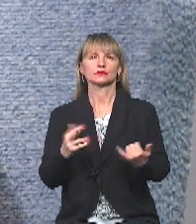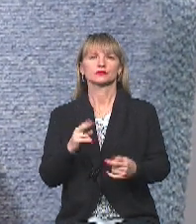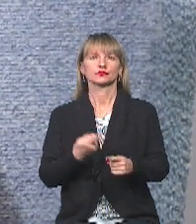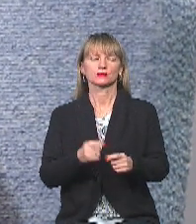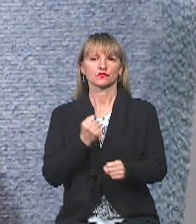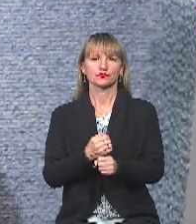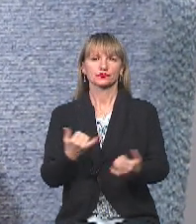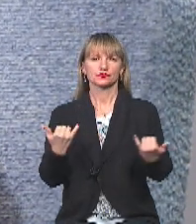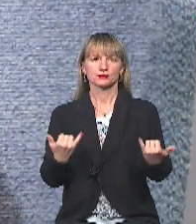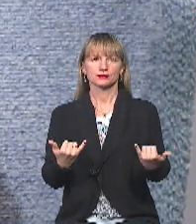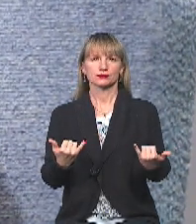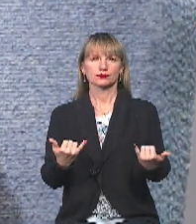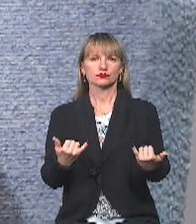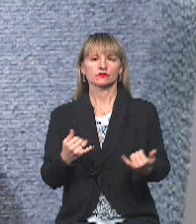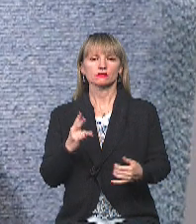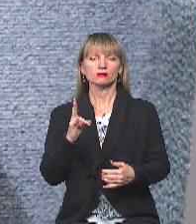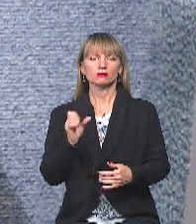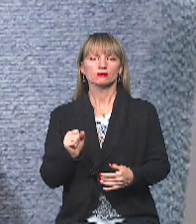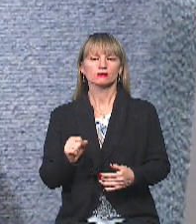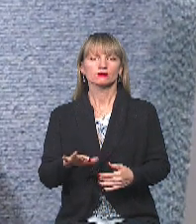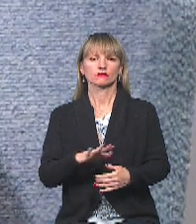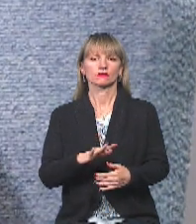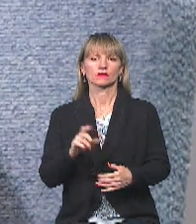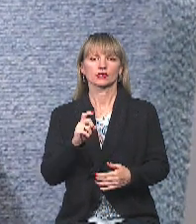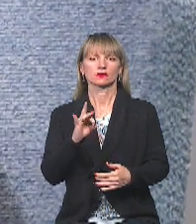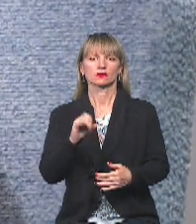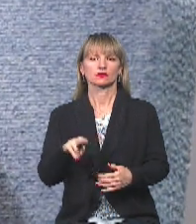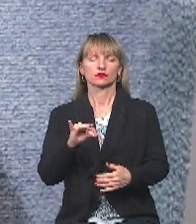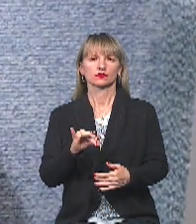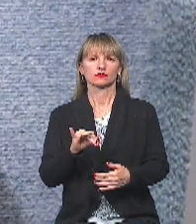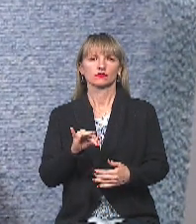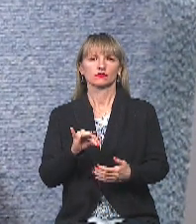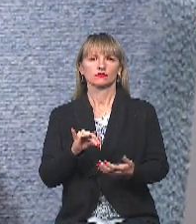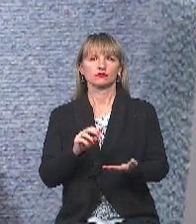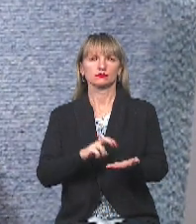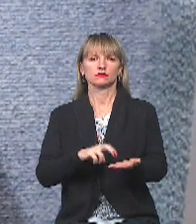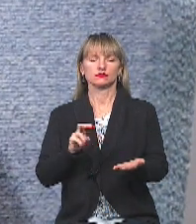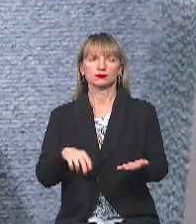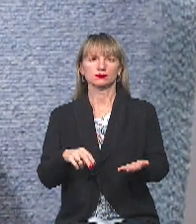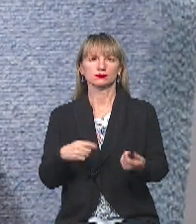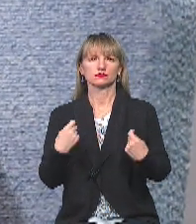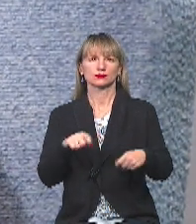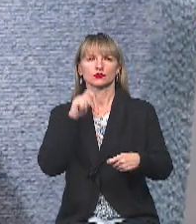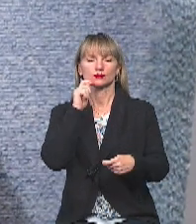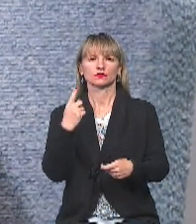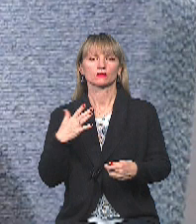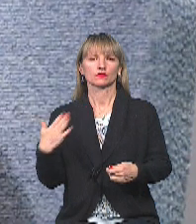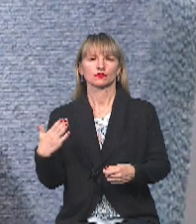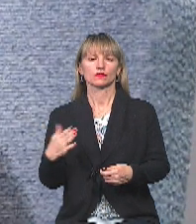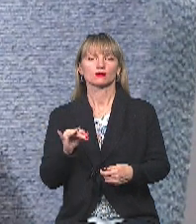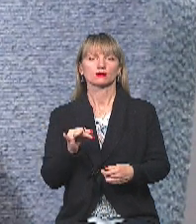робити сьогодні на тлі зради, капітуляції, розпродажу України з одного боку